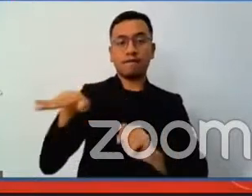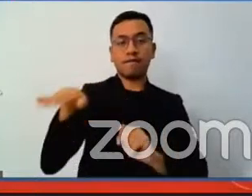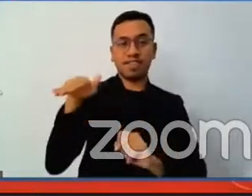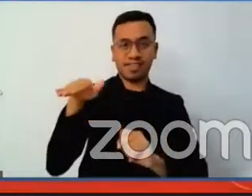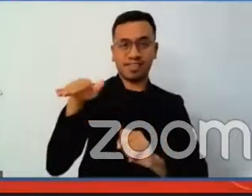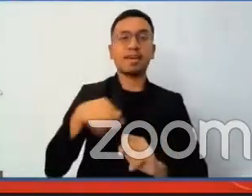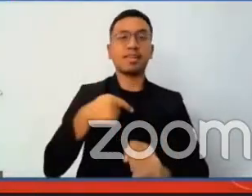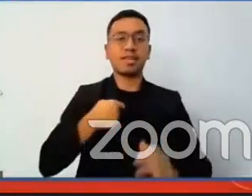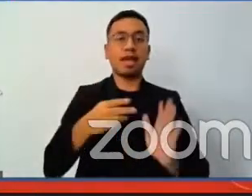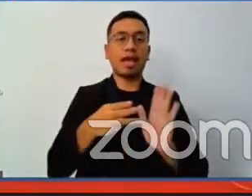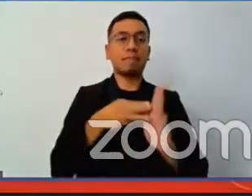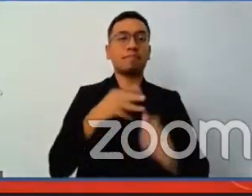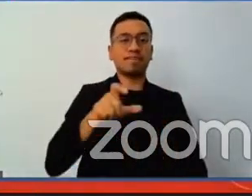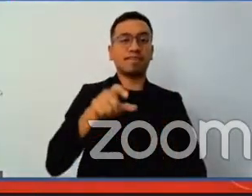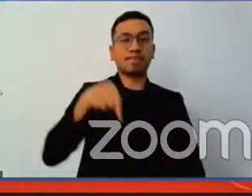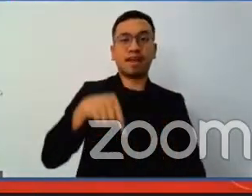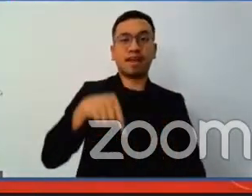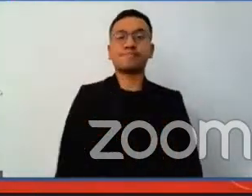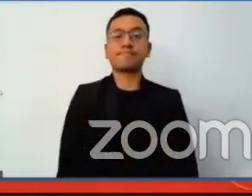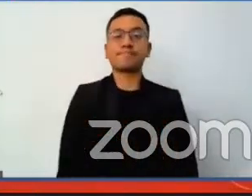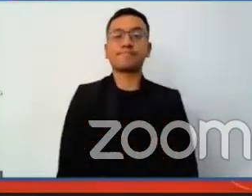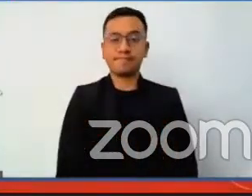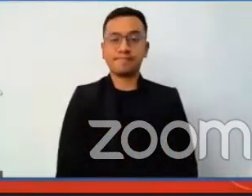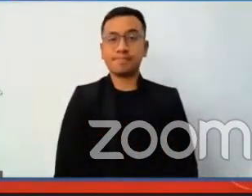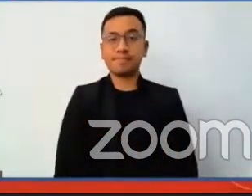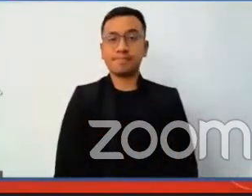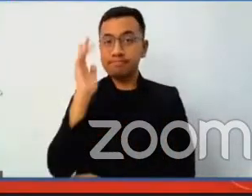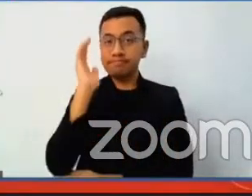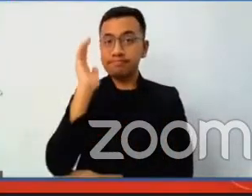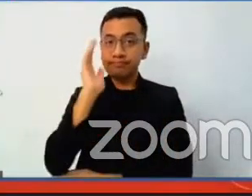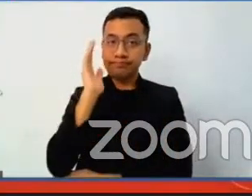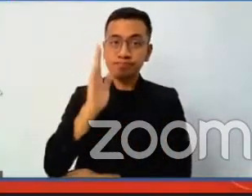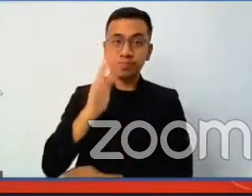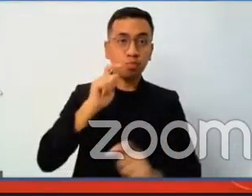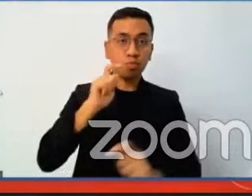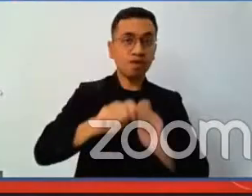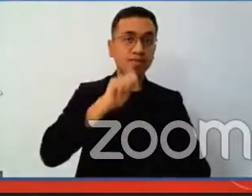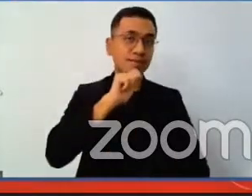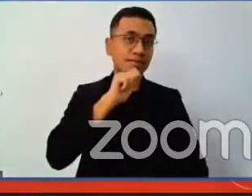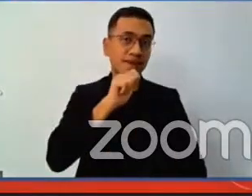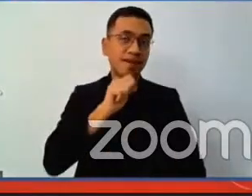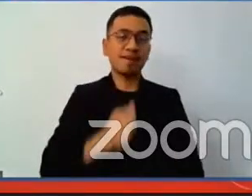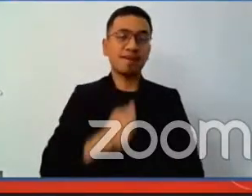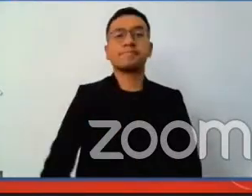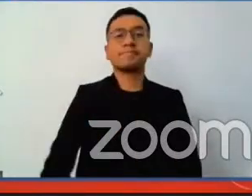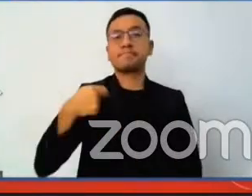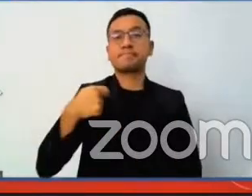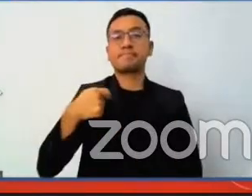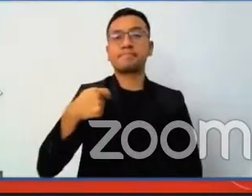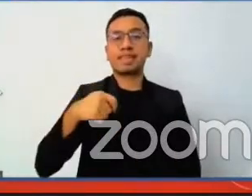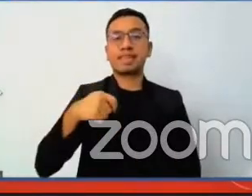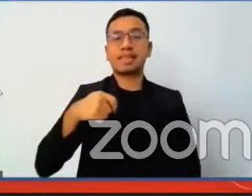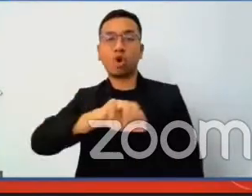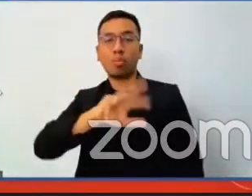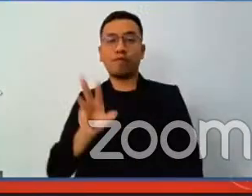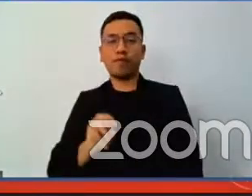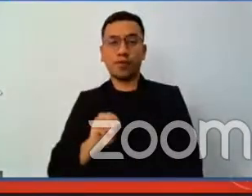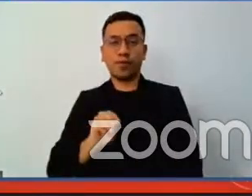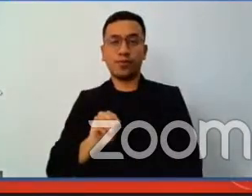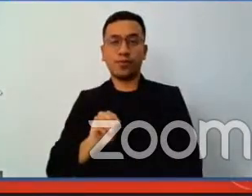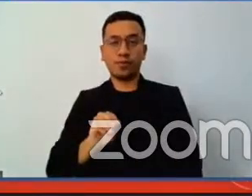ini. Webinar Digital Society ini diselenggarakan oleh Kementerian Komunikasi dan